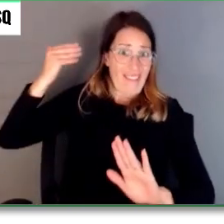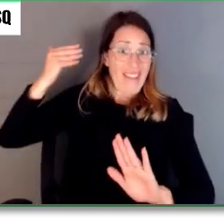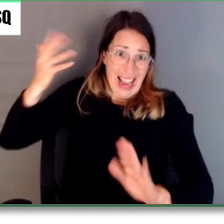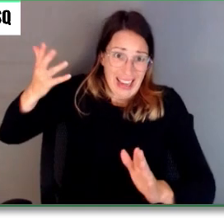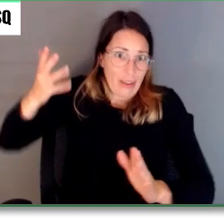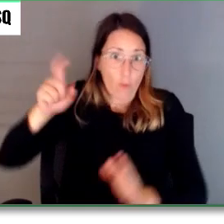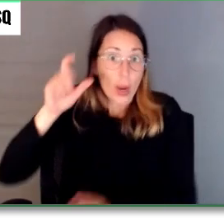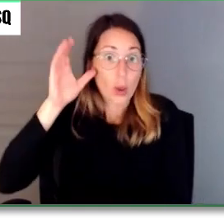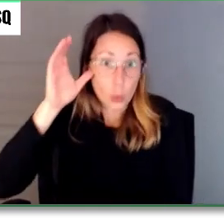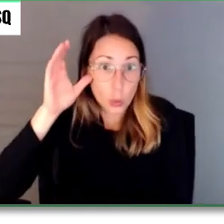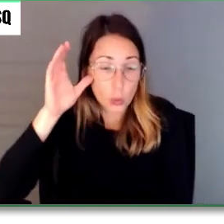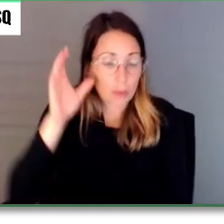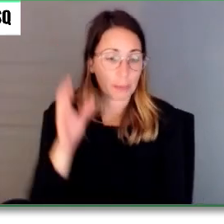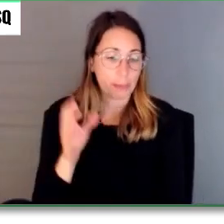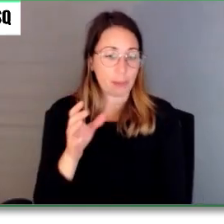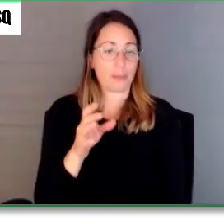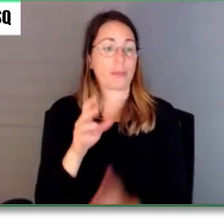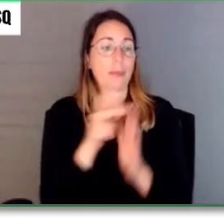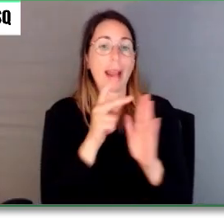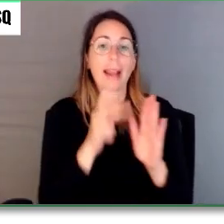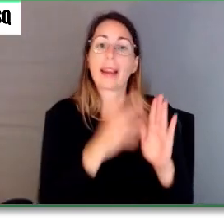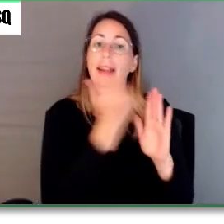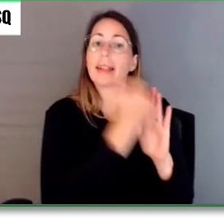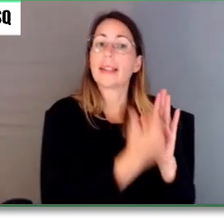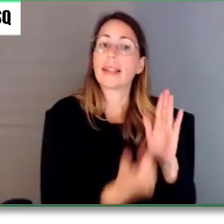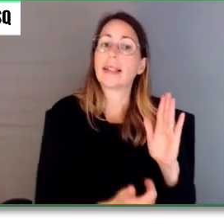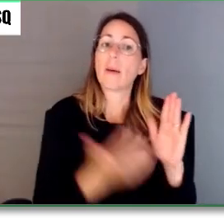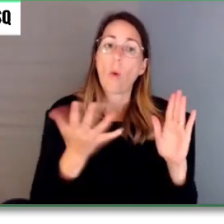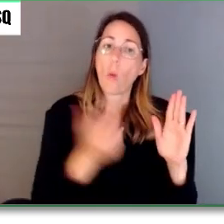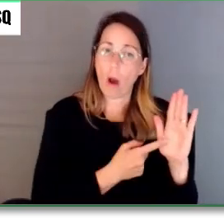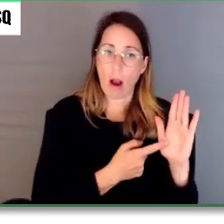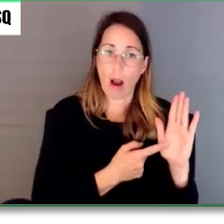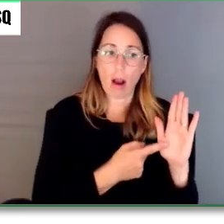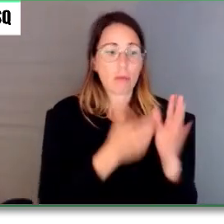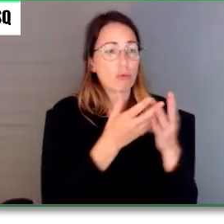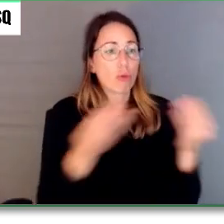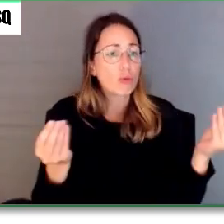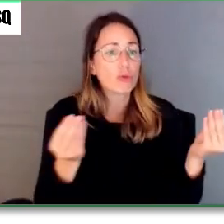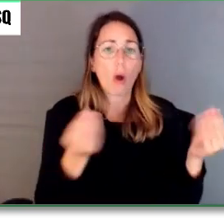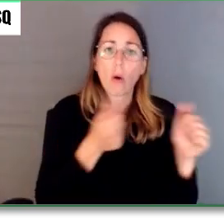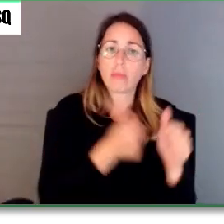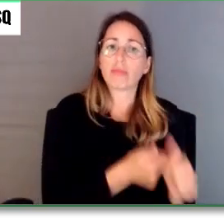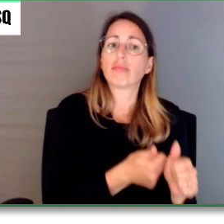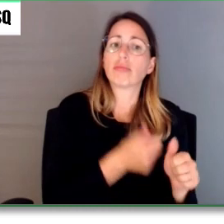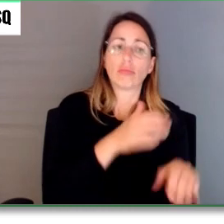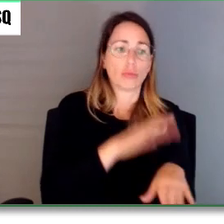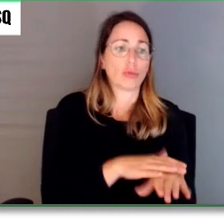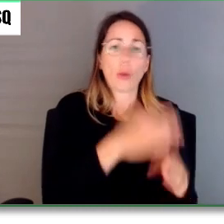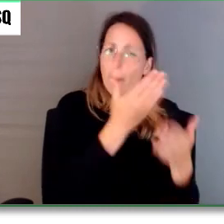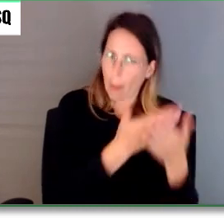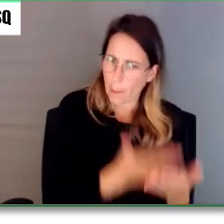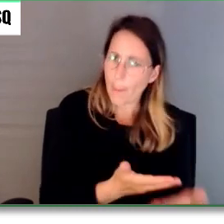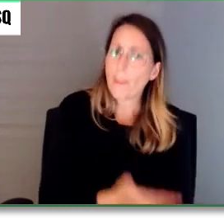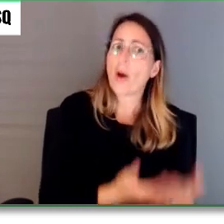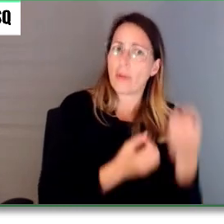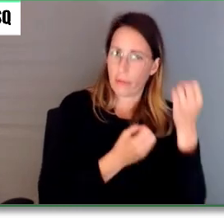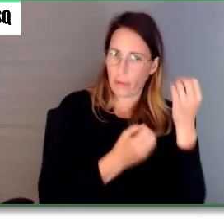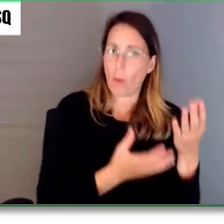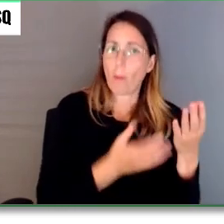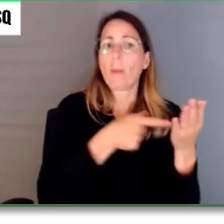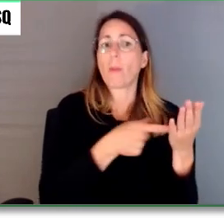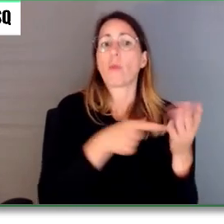principes, c'était des solutions basées sur des probantes et la co-création et axées sur les